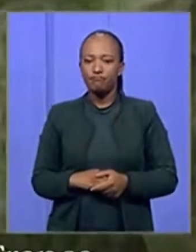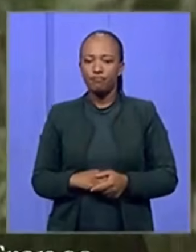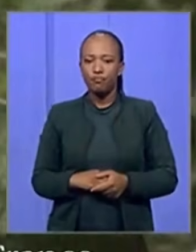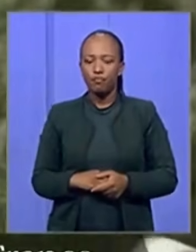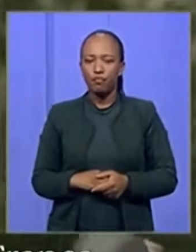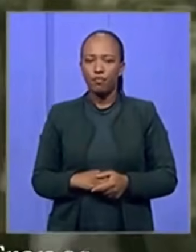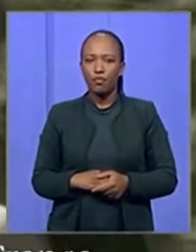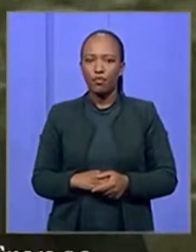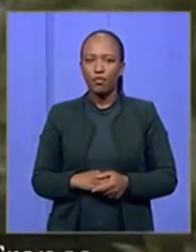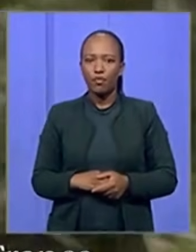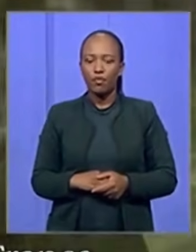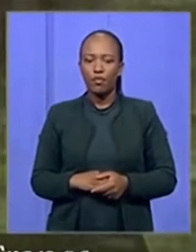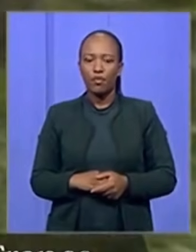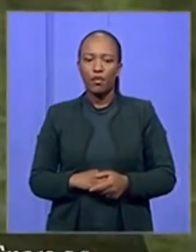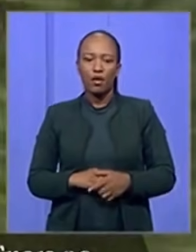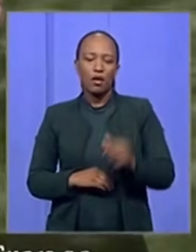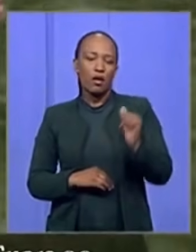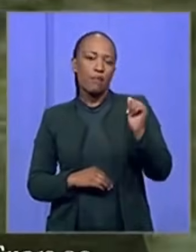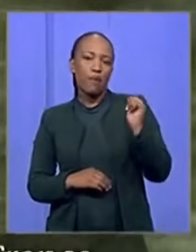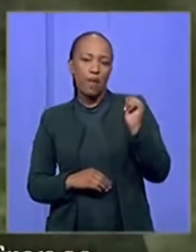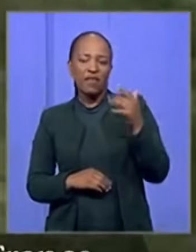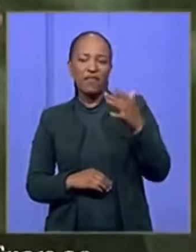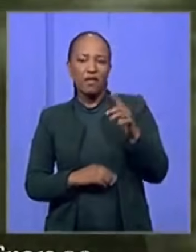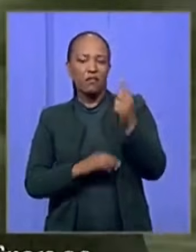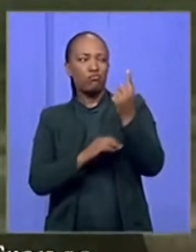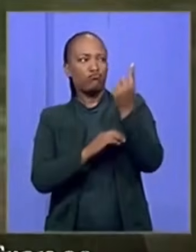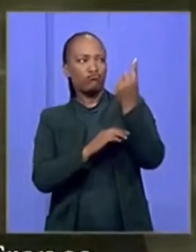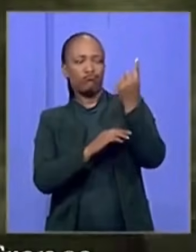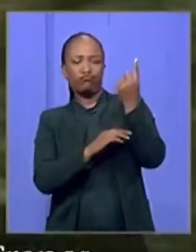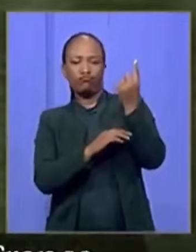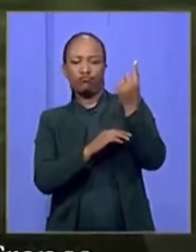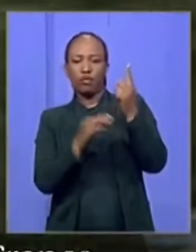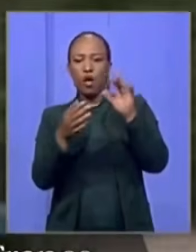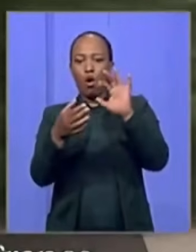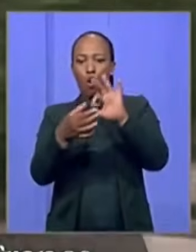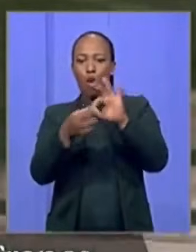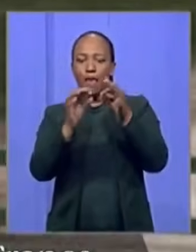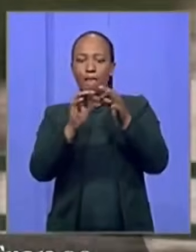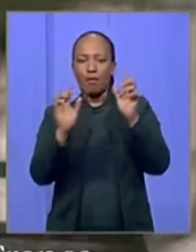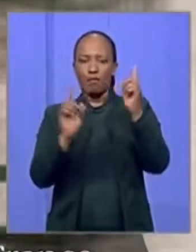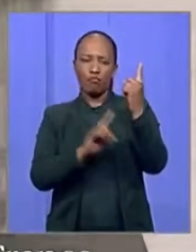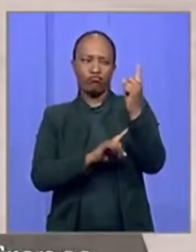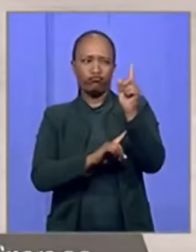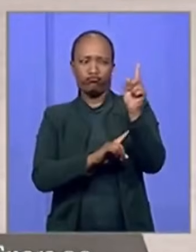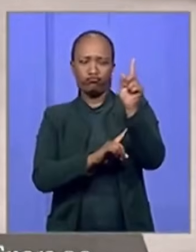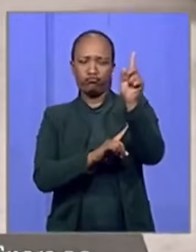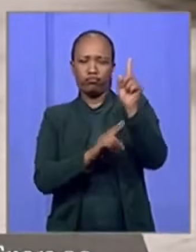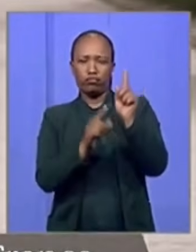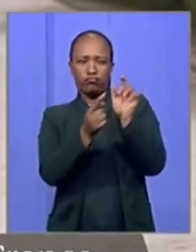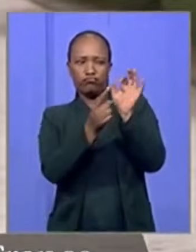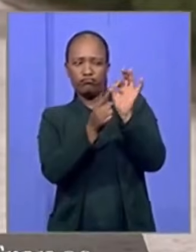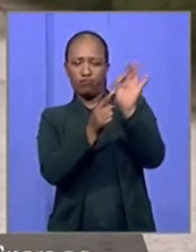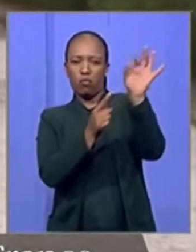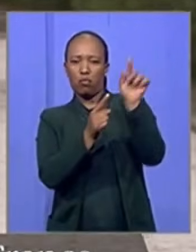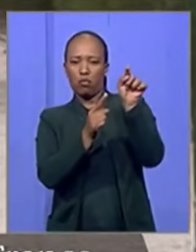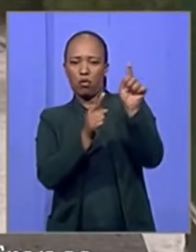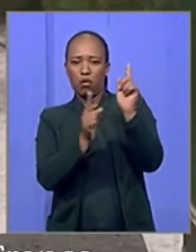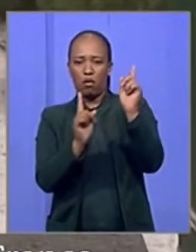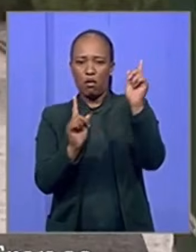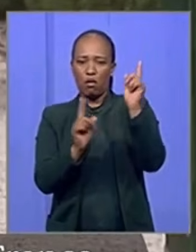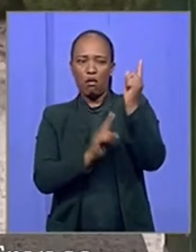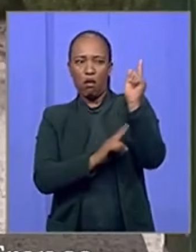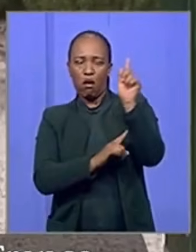Maabane go be go tšhumiwa totšhe ya dipapadi tša di-Olimpiki gomme totšhe ye e tlo fetišetšwa go barulaganyi ba dipapadi tša lenyaga